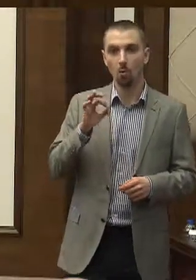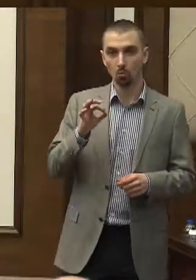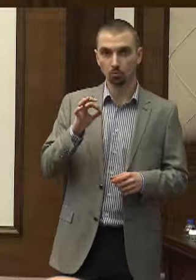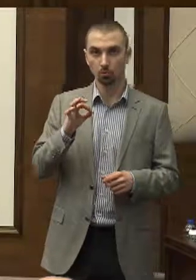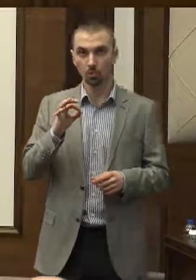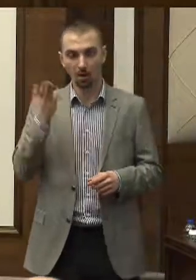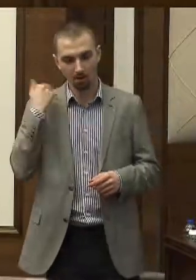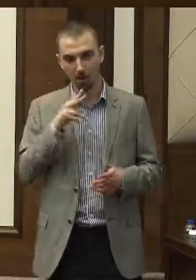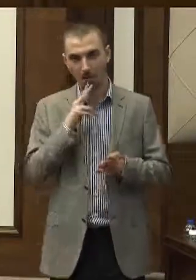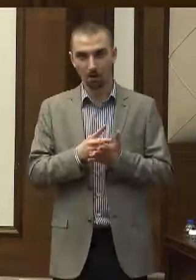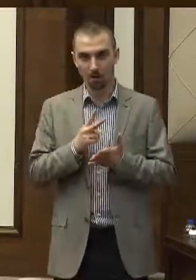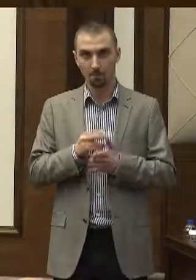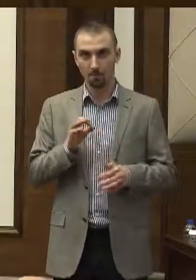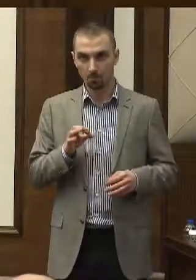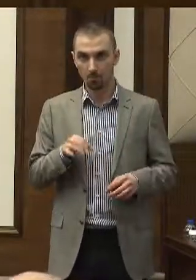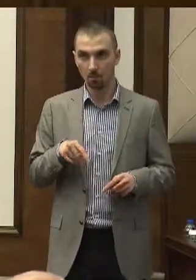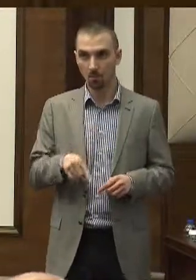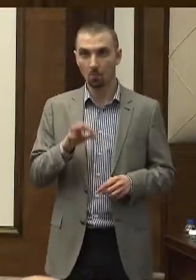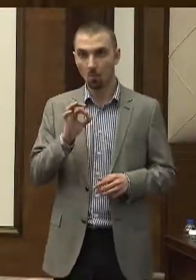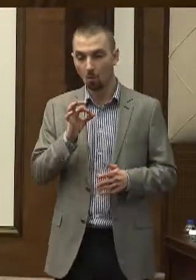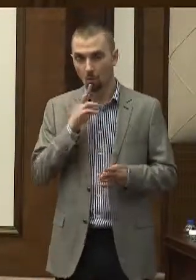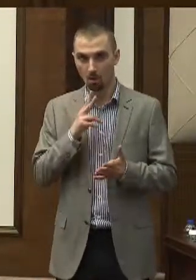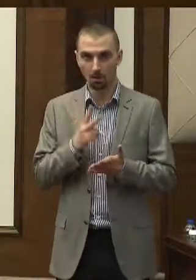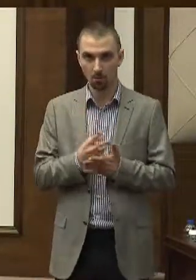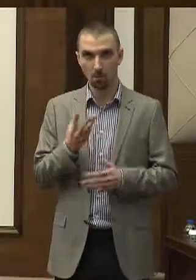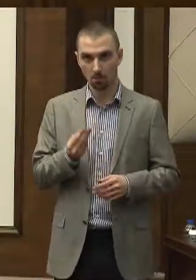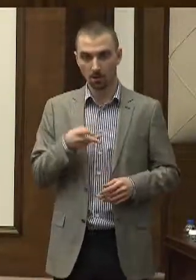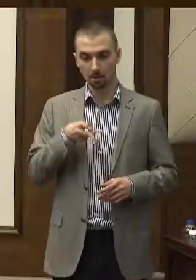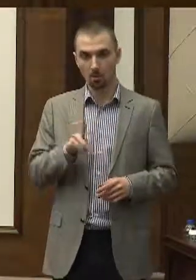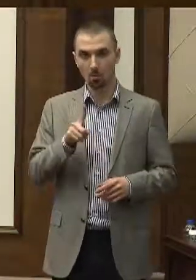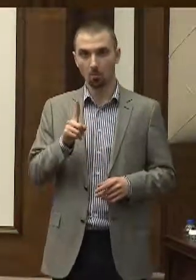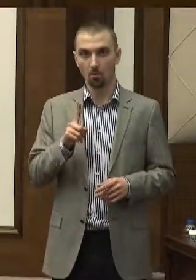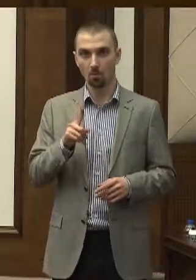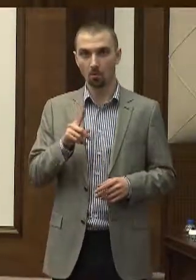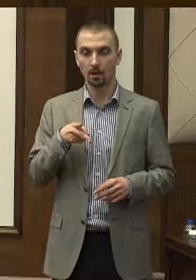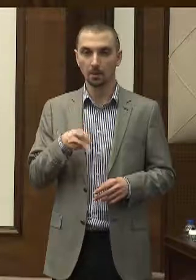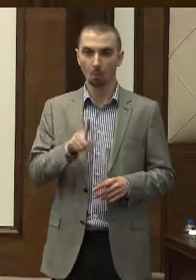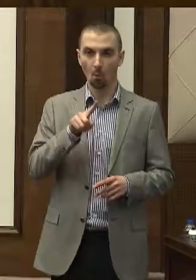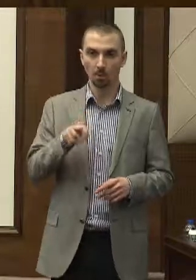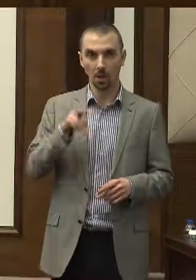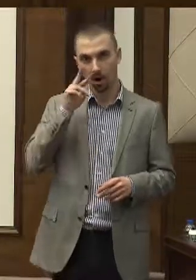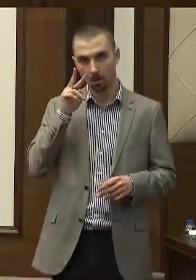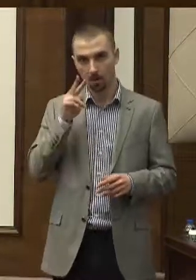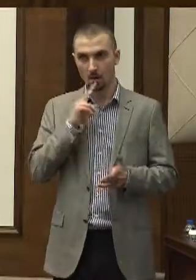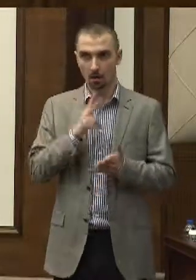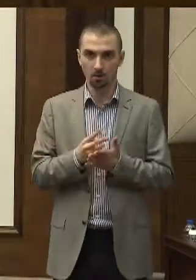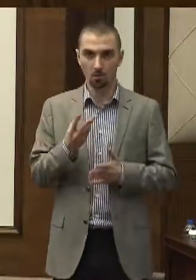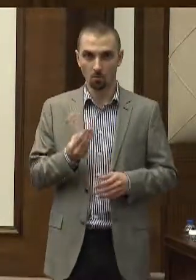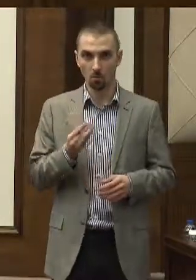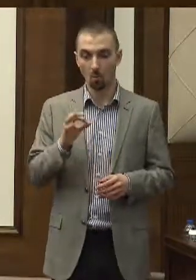ayında alıyorduk. 2019'un Ocak ayında almayacağız. 2018'in Aralık ayında alacağız. Çünkü Ocak